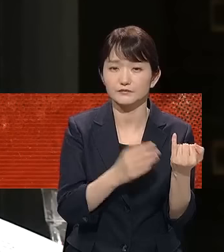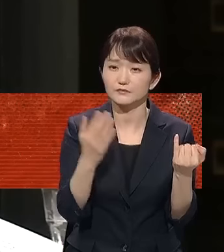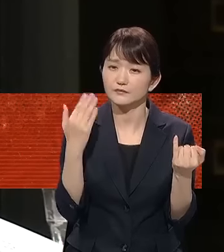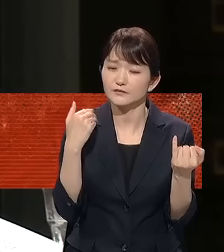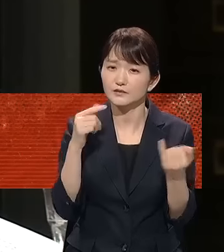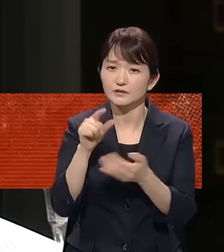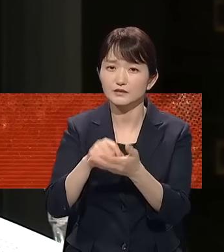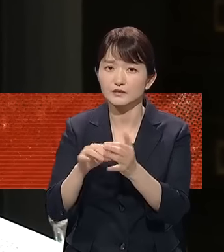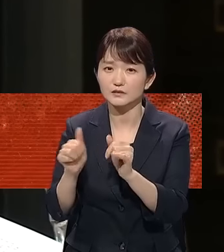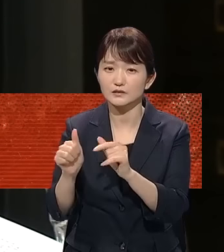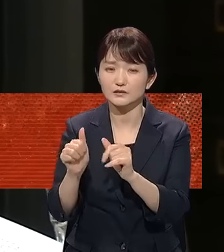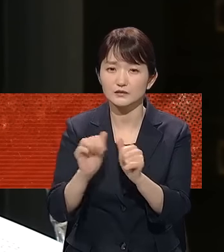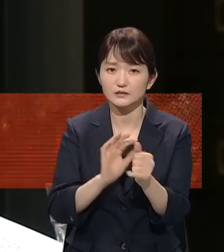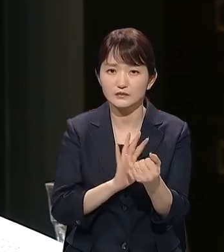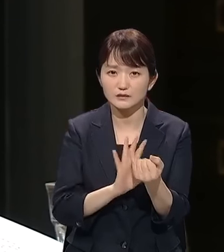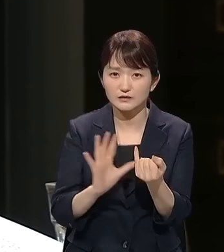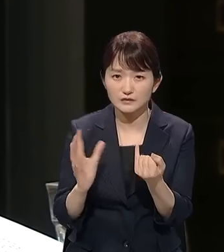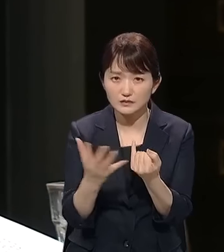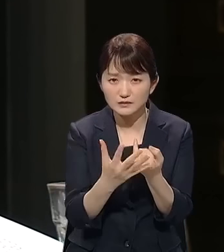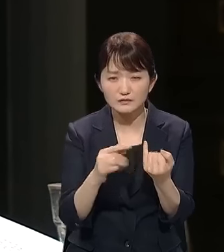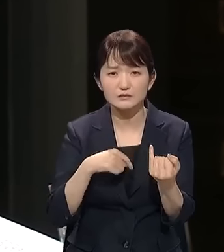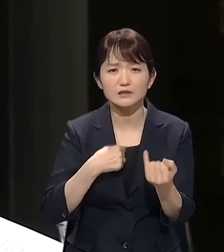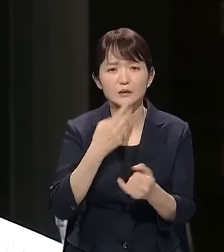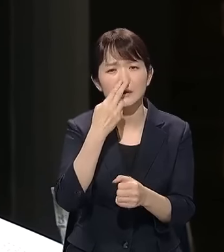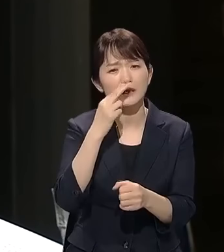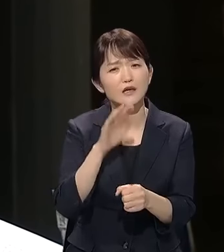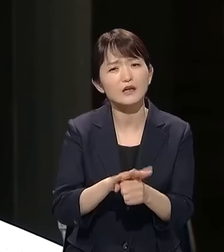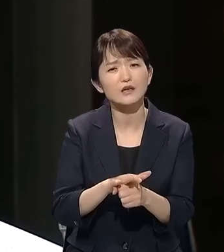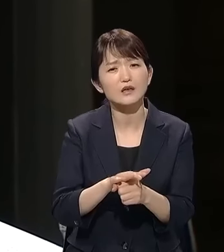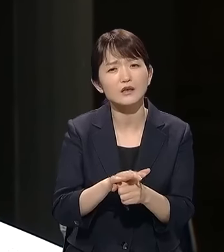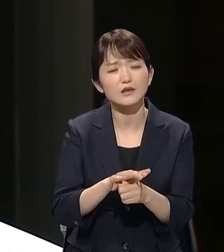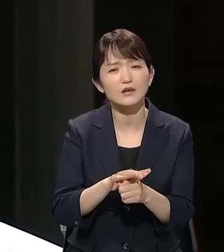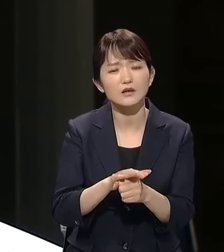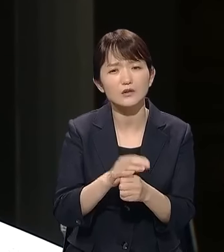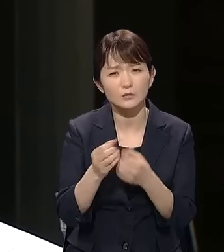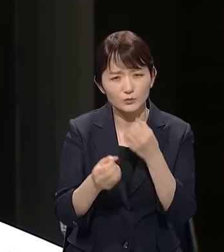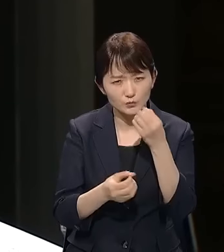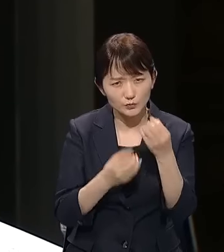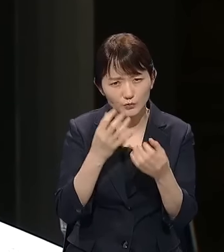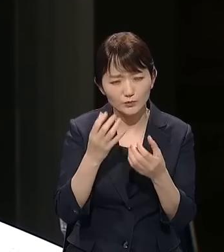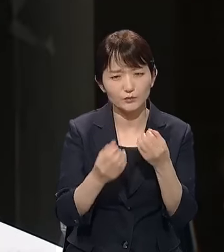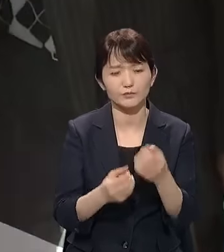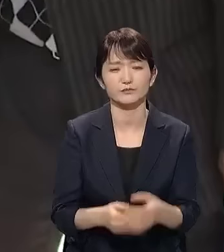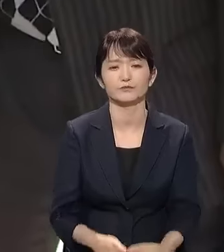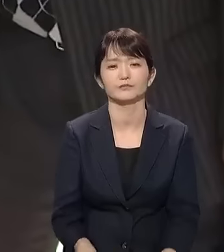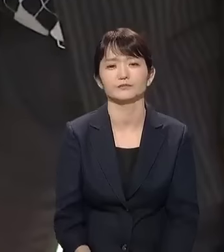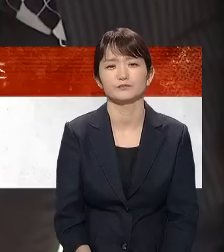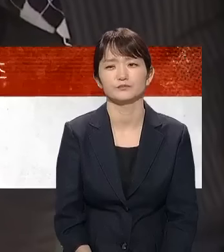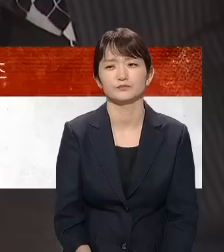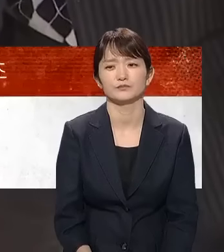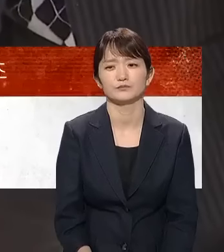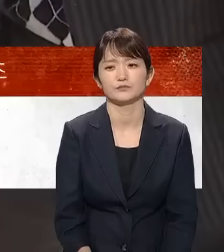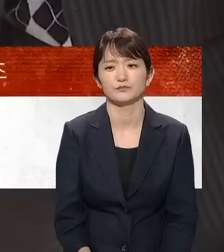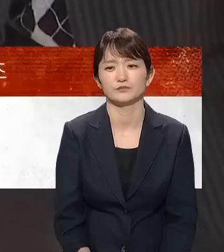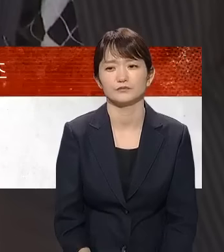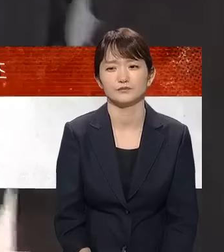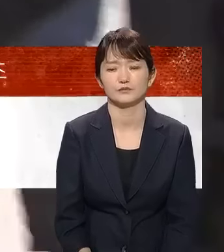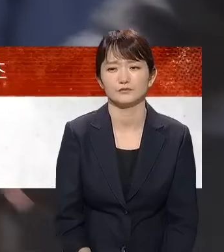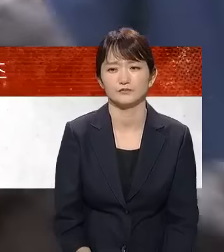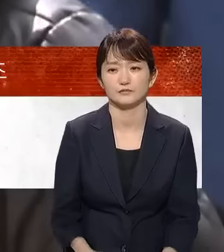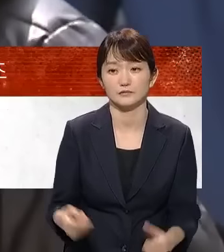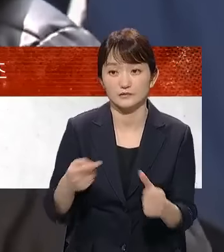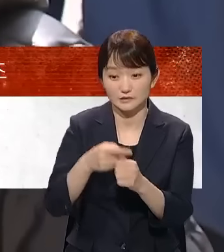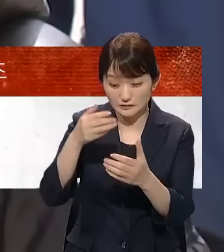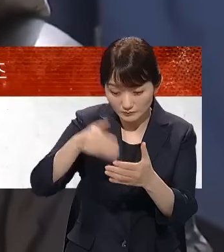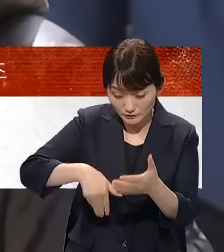과거 취재진에 둘러싸여서 본인은 또 억울하다고 했습니다 그 장면 만나보시죠 보명 하신 거 후회하시는 거